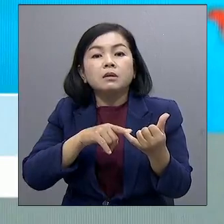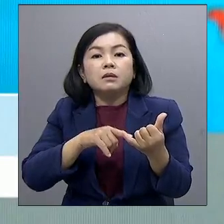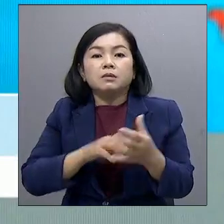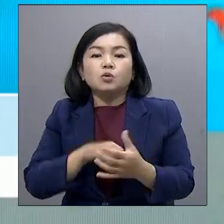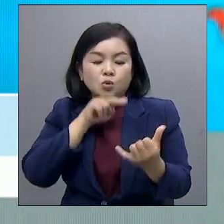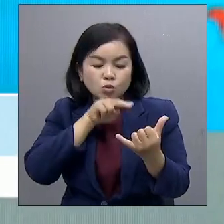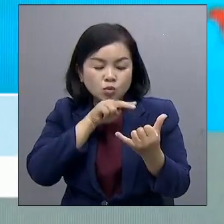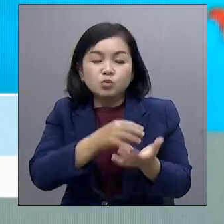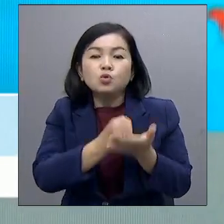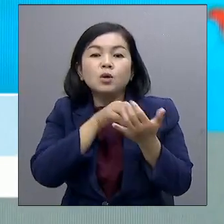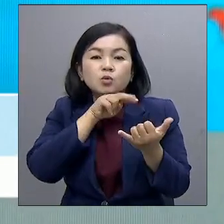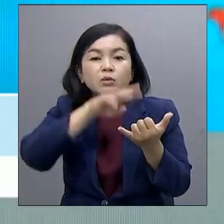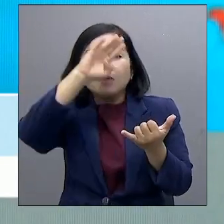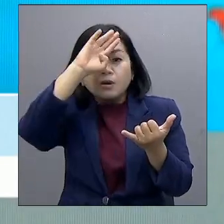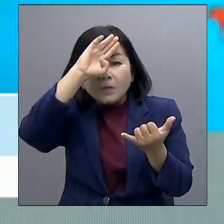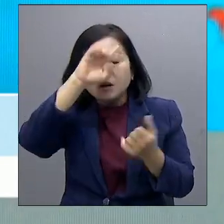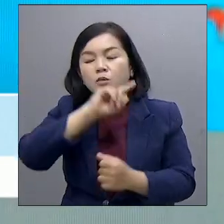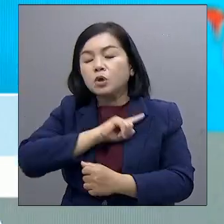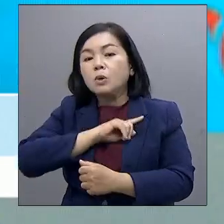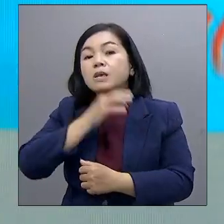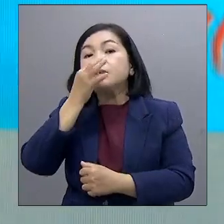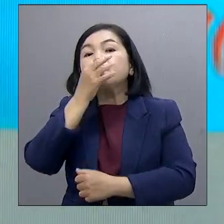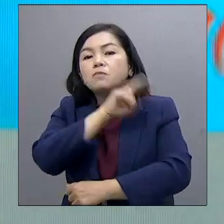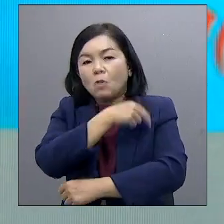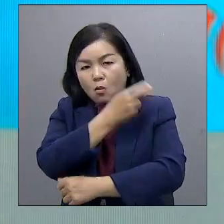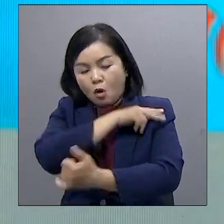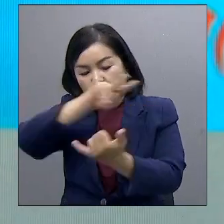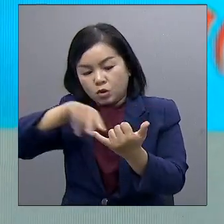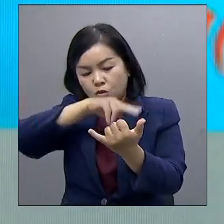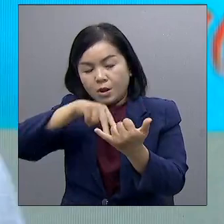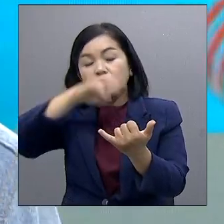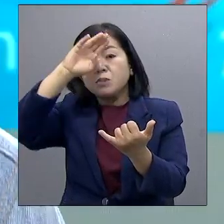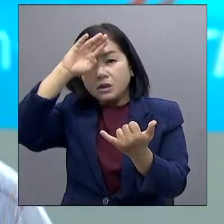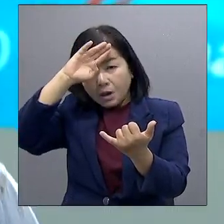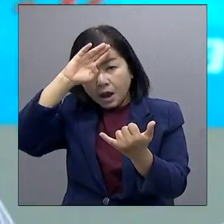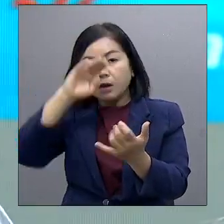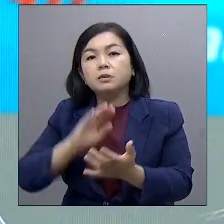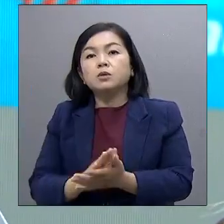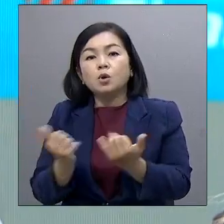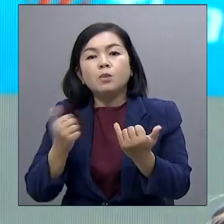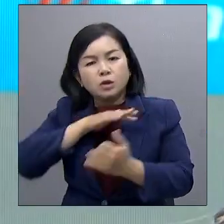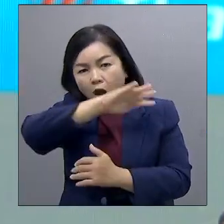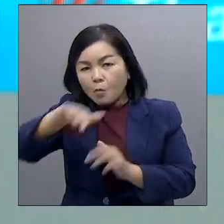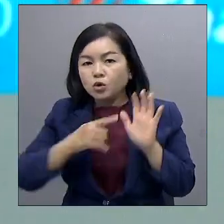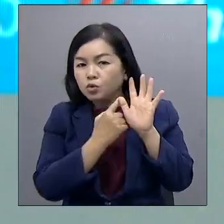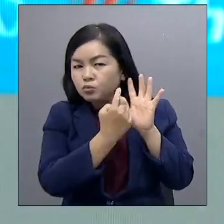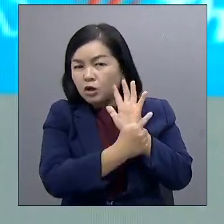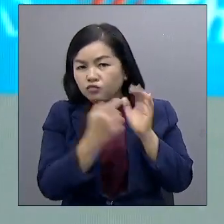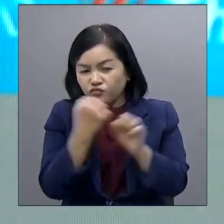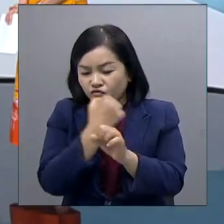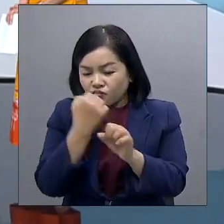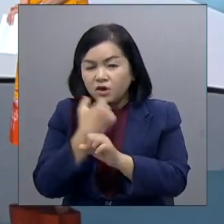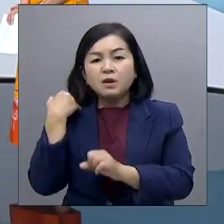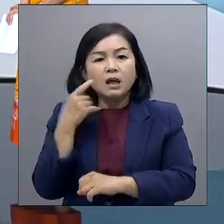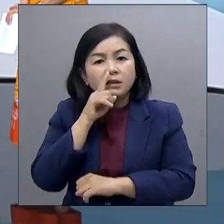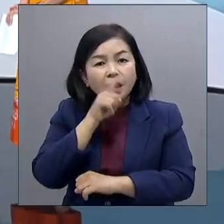ๆแต่ว่าพอเป็นอยู่ในหน้าที่การงานเนี่ยเรามีส่วนในการรับผิดชอบสิ่งนั้นนี่ก็เป็นสิ่งหนึ่งที่ต้องเวลาที่เรารับบทนี้เรา